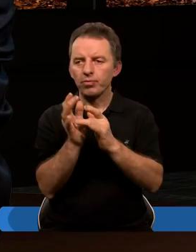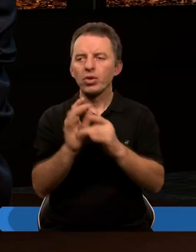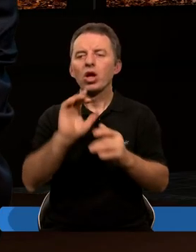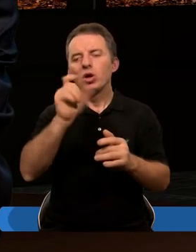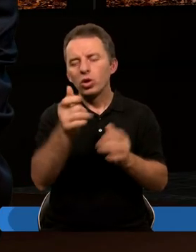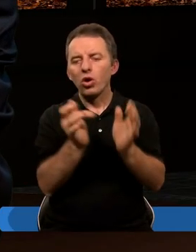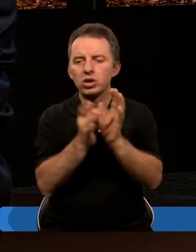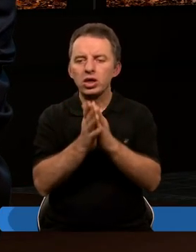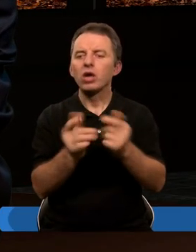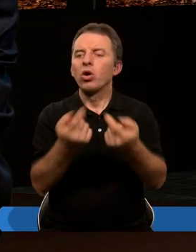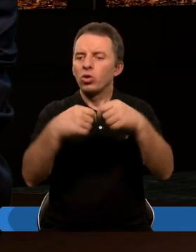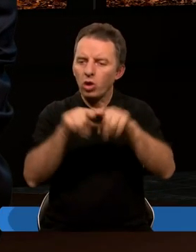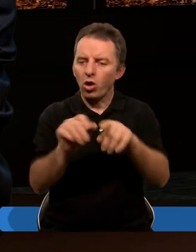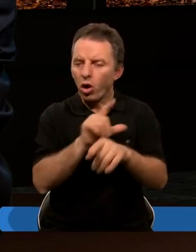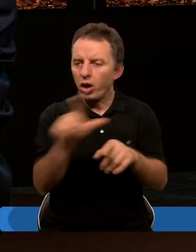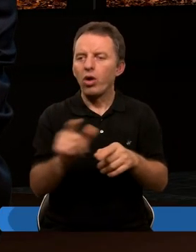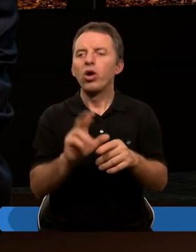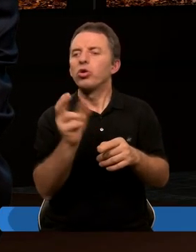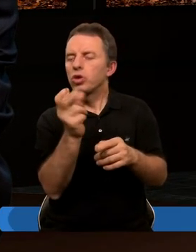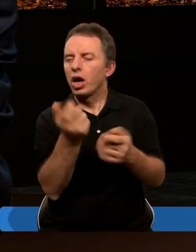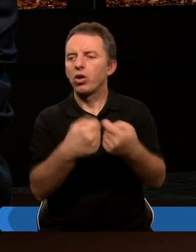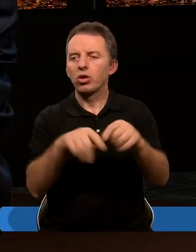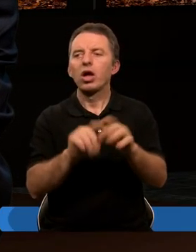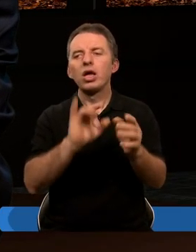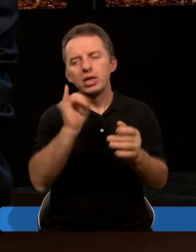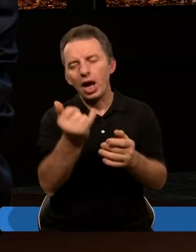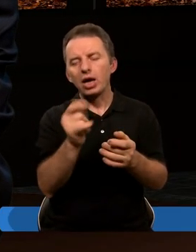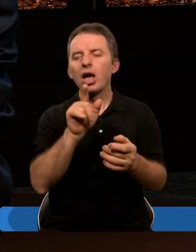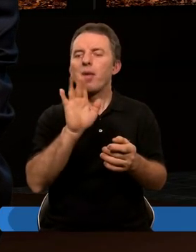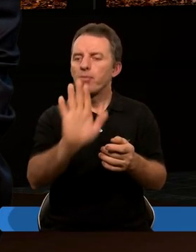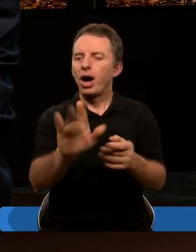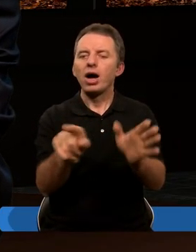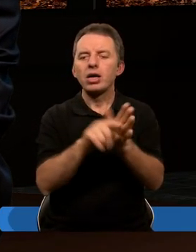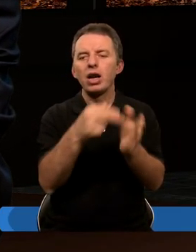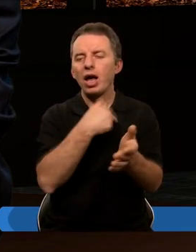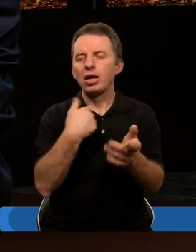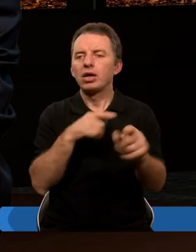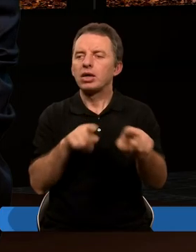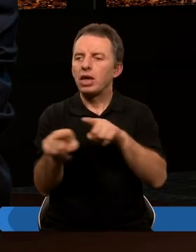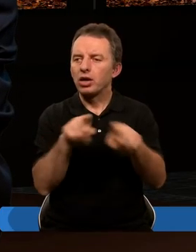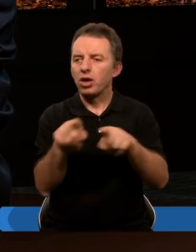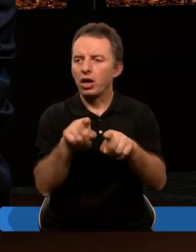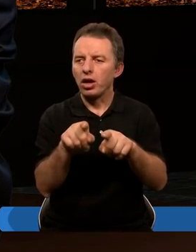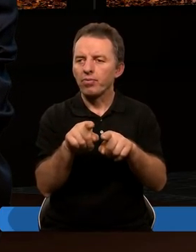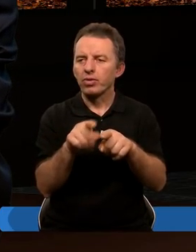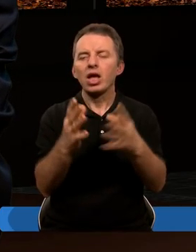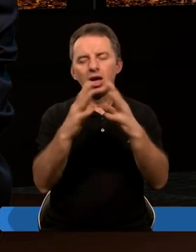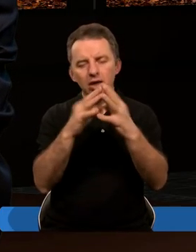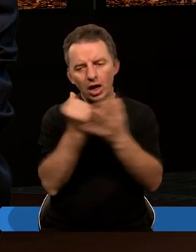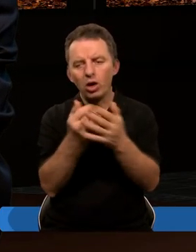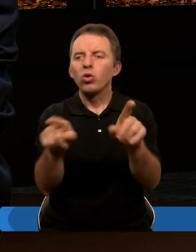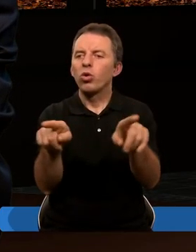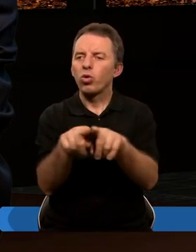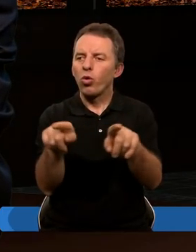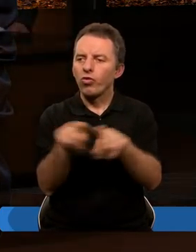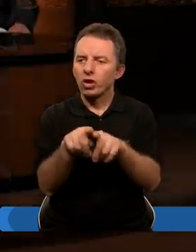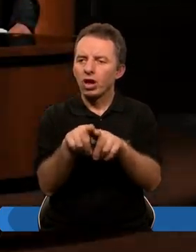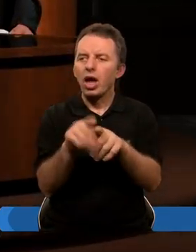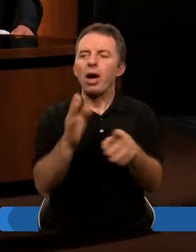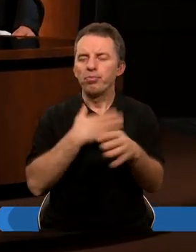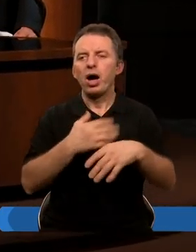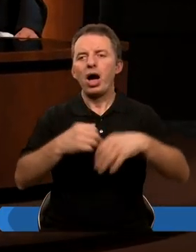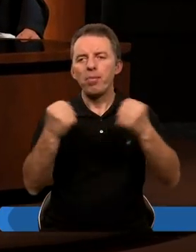Co on dokonał, czego dokonał, jakie to dla nas ma znaczenie. To jest raz. I zakon również ma